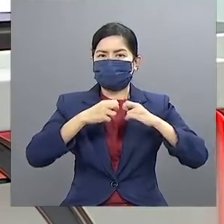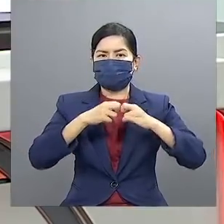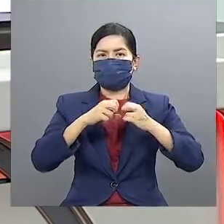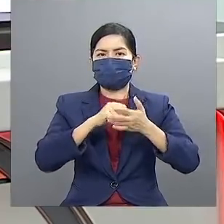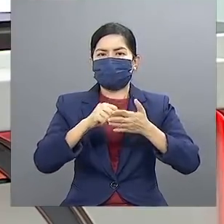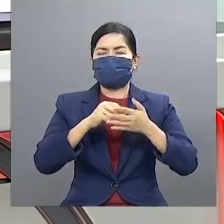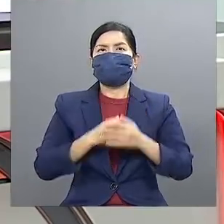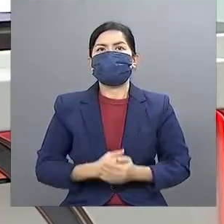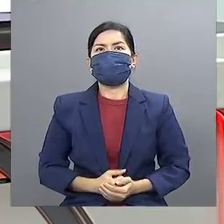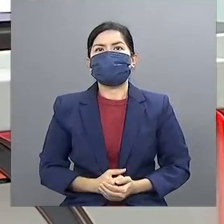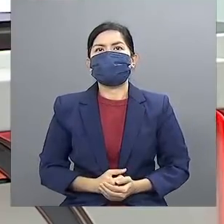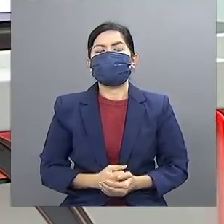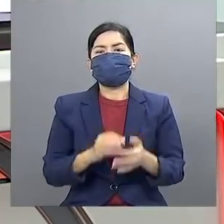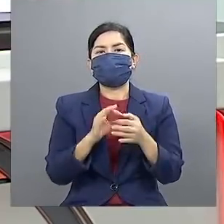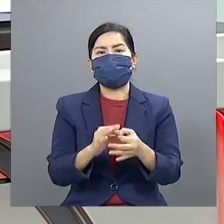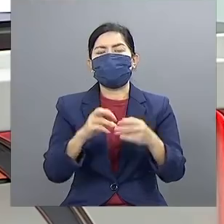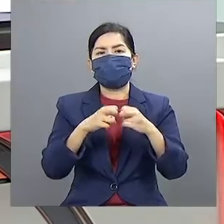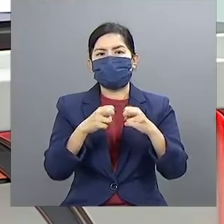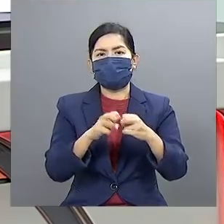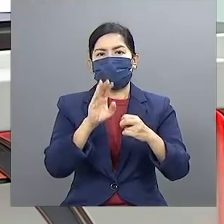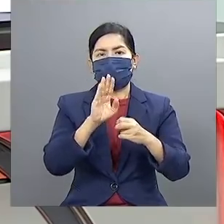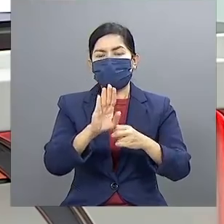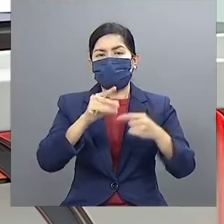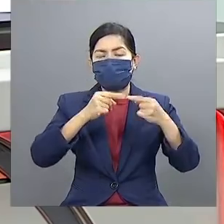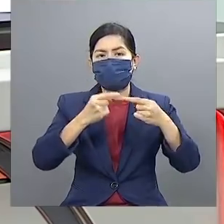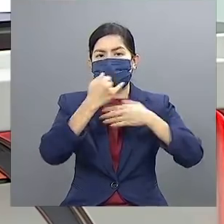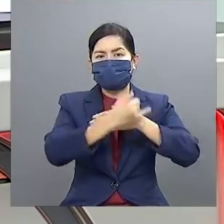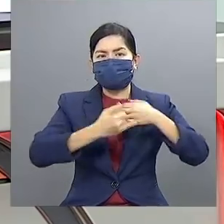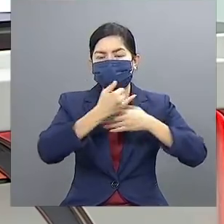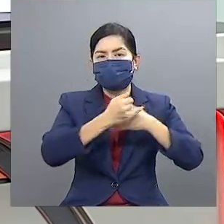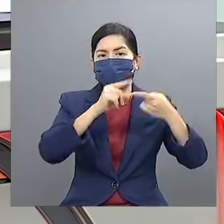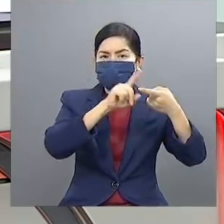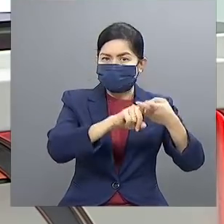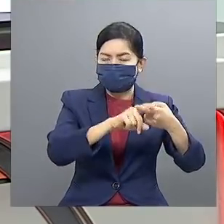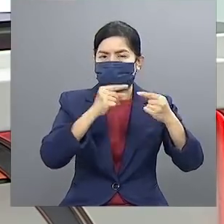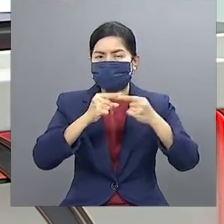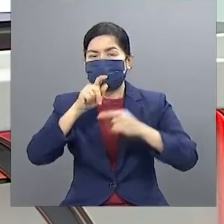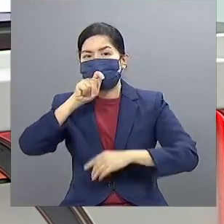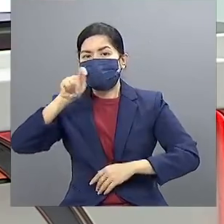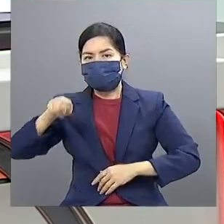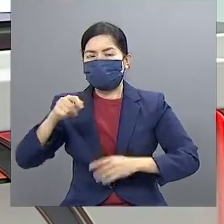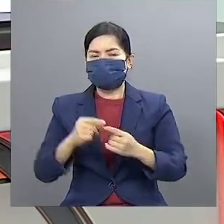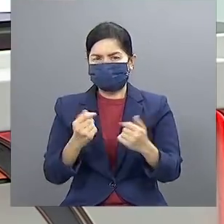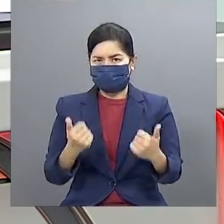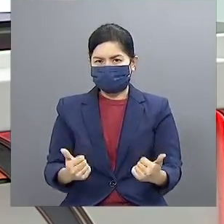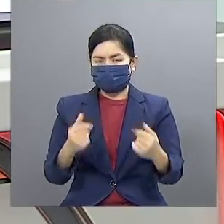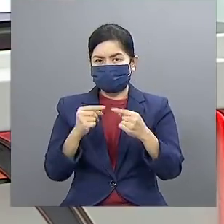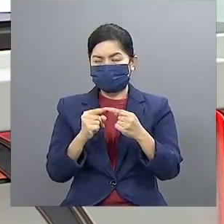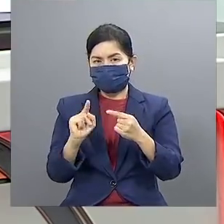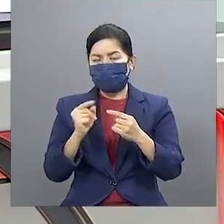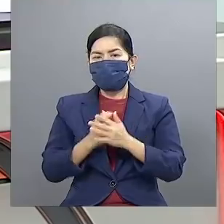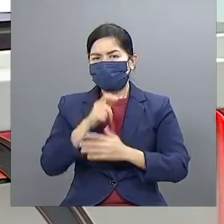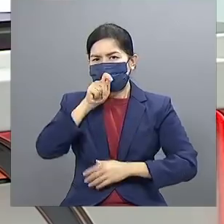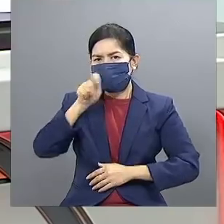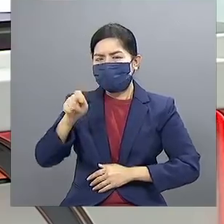ถานการณ์ความไม่สงบในยูเครนก็ทำให้ผู้นำยูเครนนั้นเรียกร้องให้นานาชาติสนับสนุนด้านการทหารแก่ยูเครนมากขึ้นนะคะหลังจาก